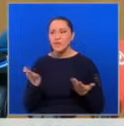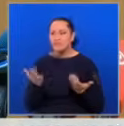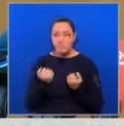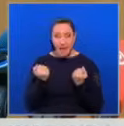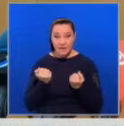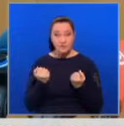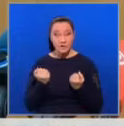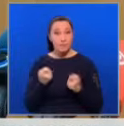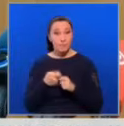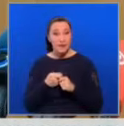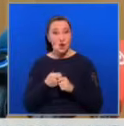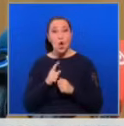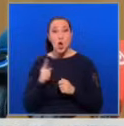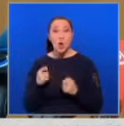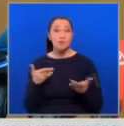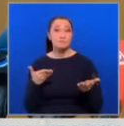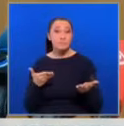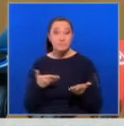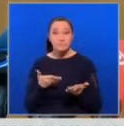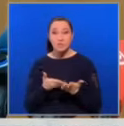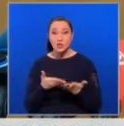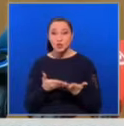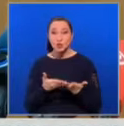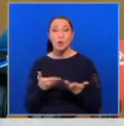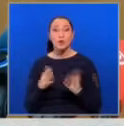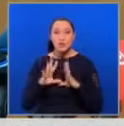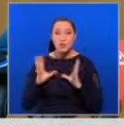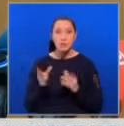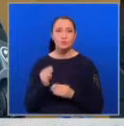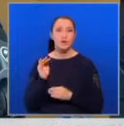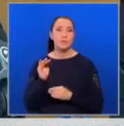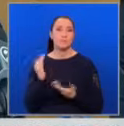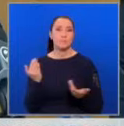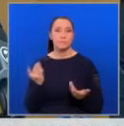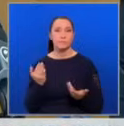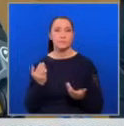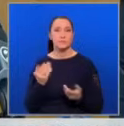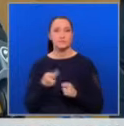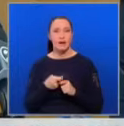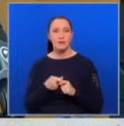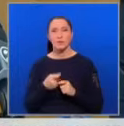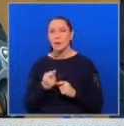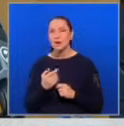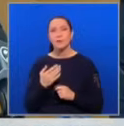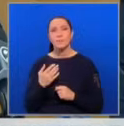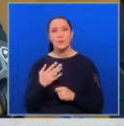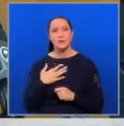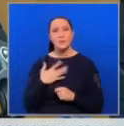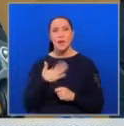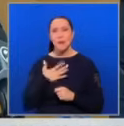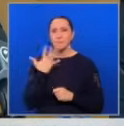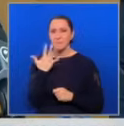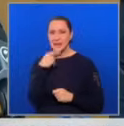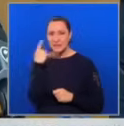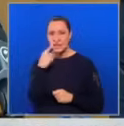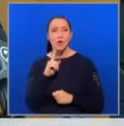превзел и кой со що и зощо бил задължен очени се пет лица